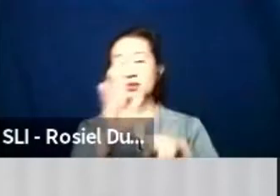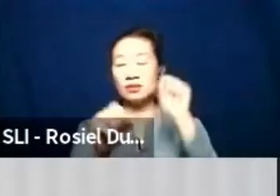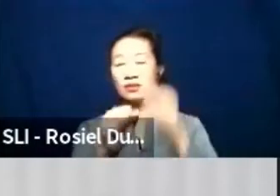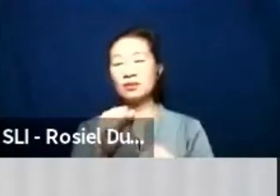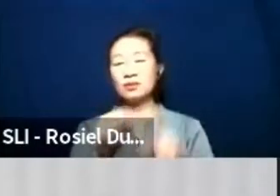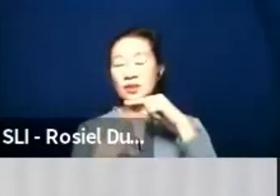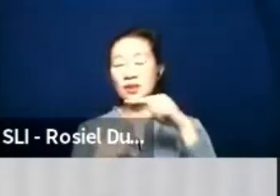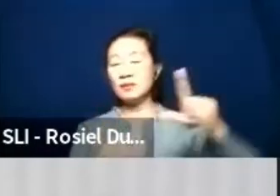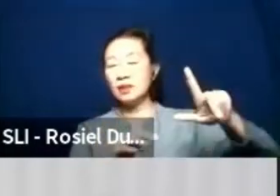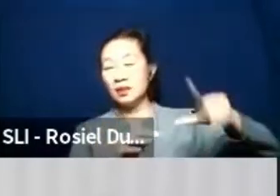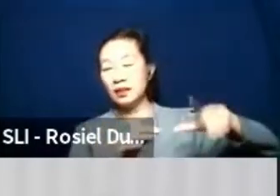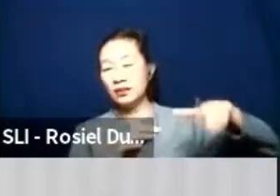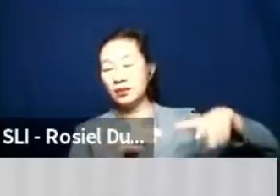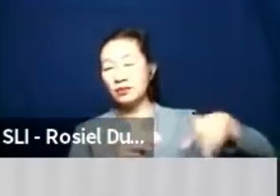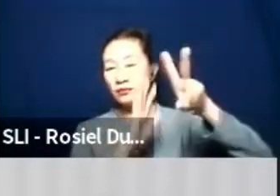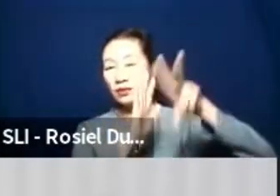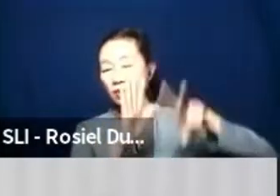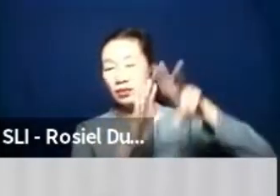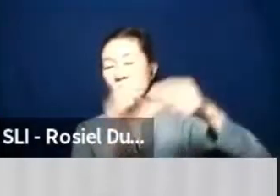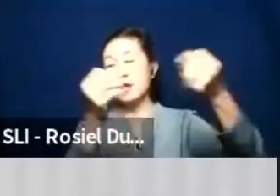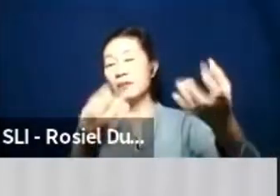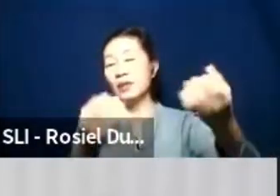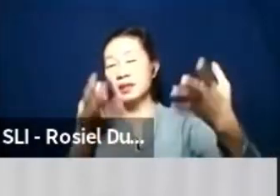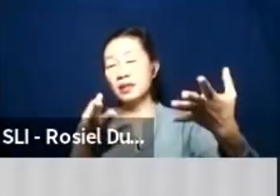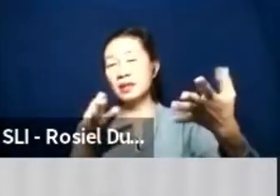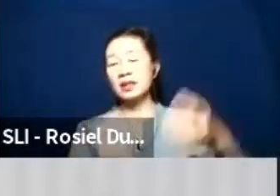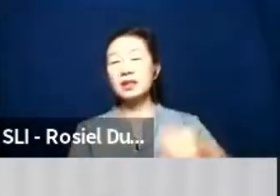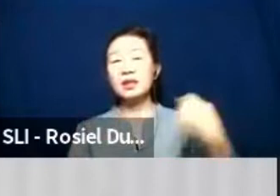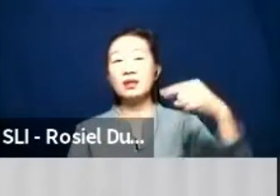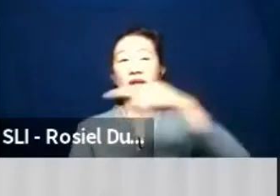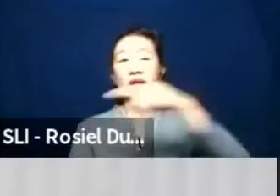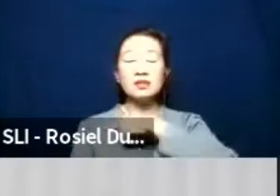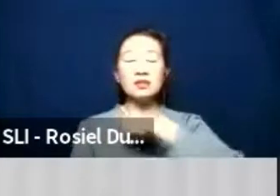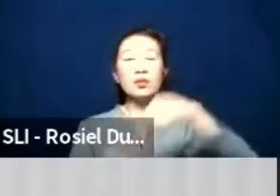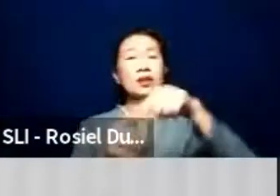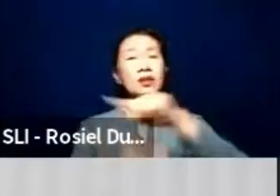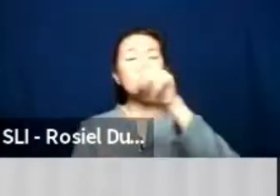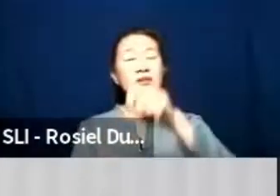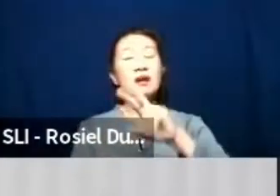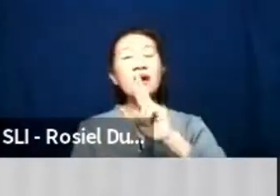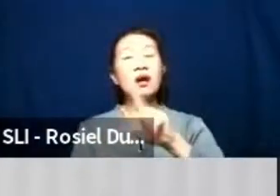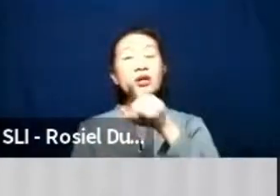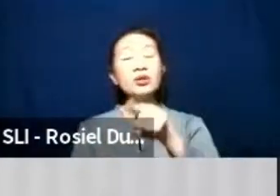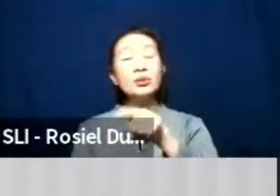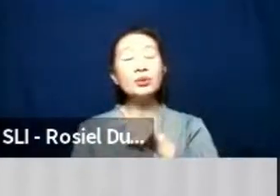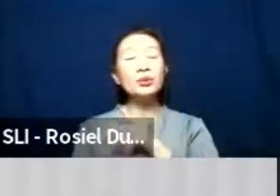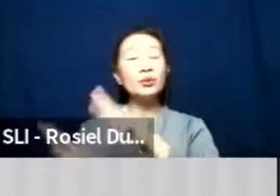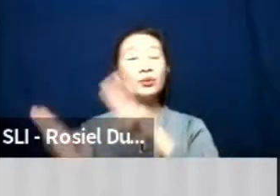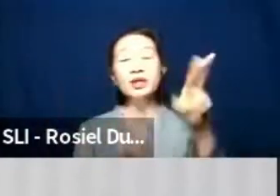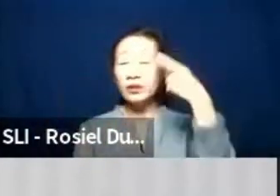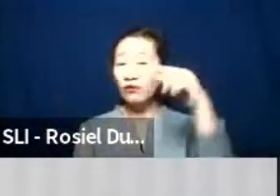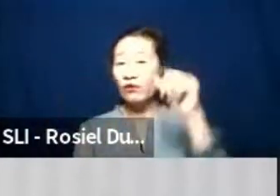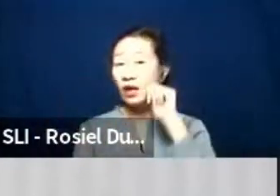aking video. Okay, so marami sa atin, pag tinanong, handa ka ba sa adulthood? Handa ka ba